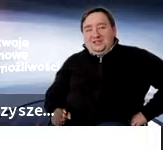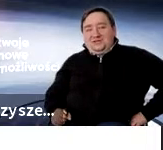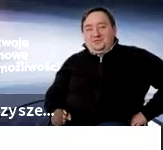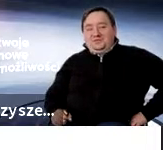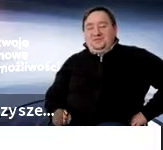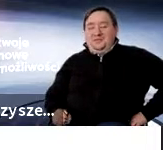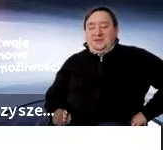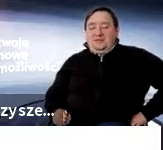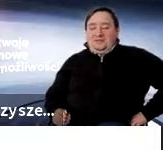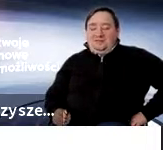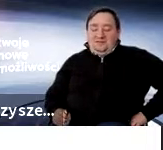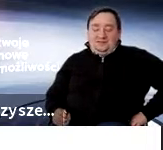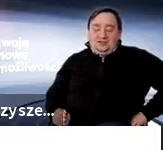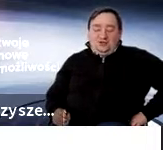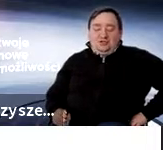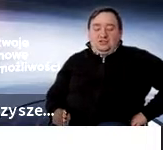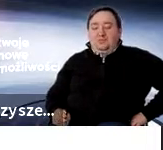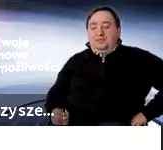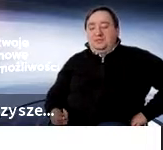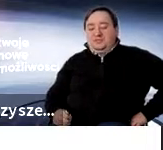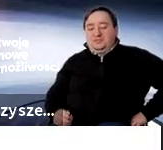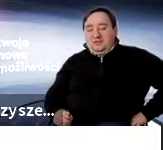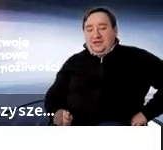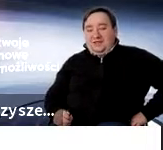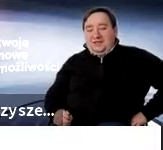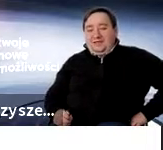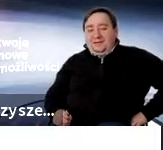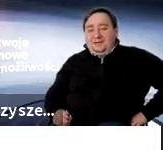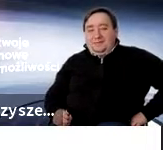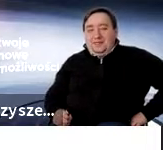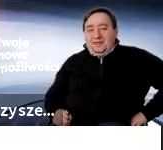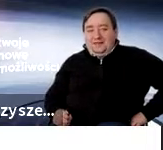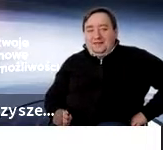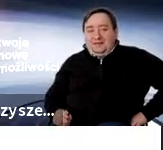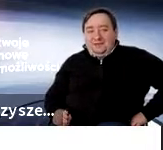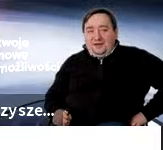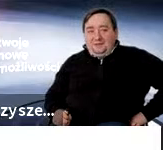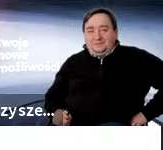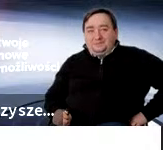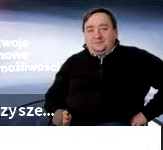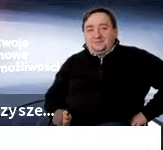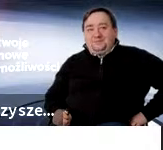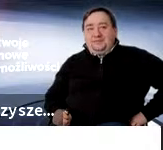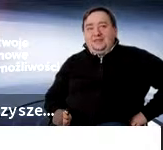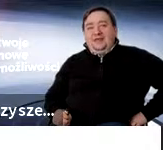Obecnie średnia to jest między 2 a 3 godziny pojedyncze spotkanie trwa.